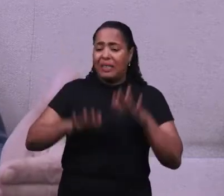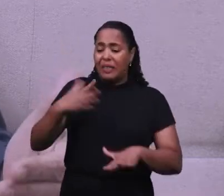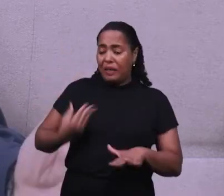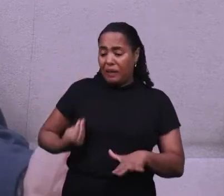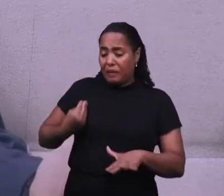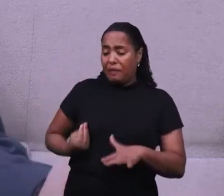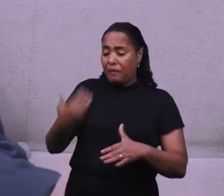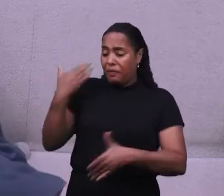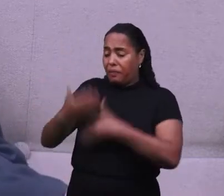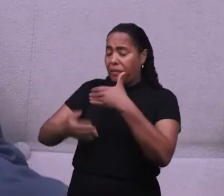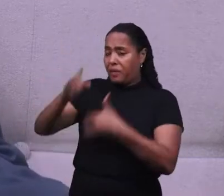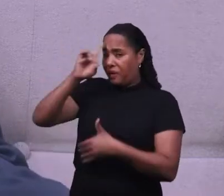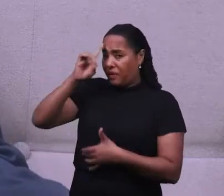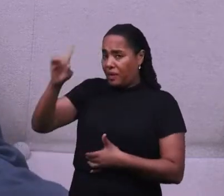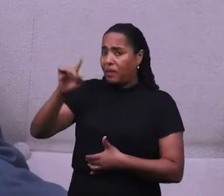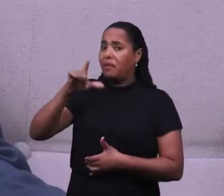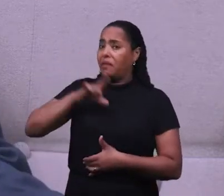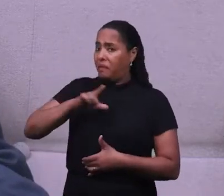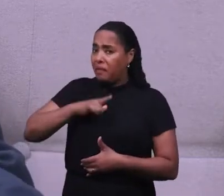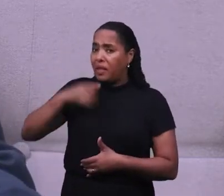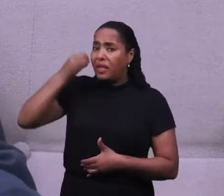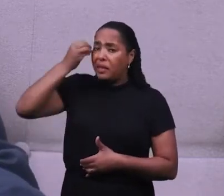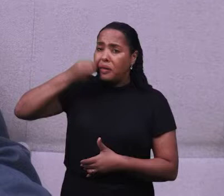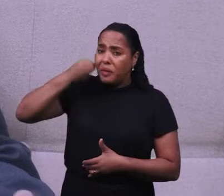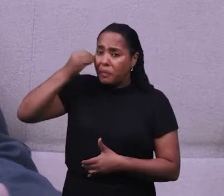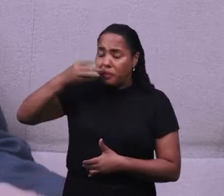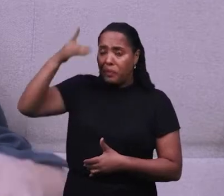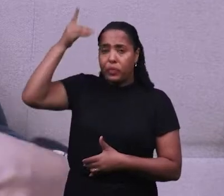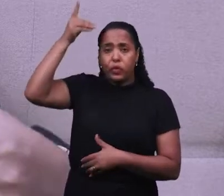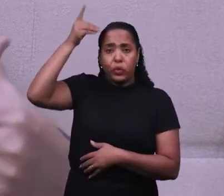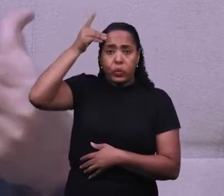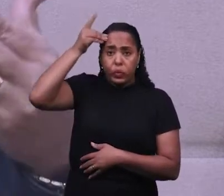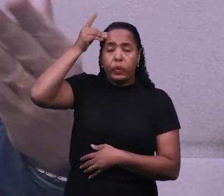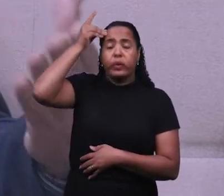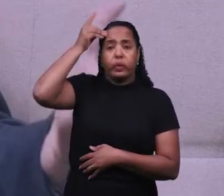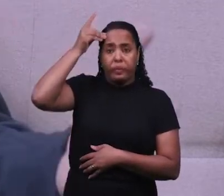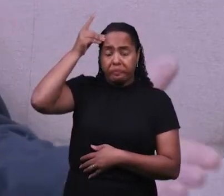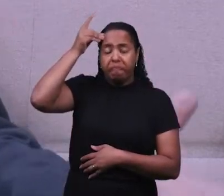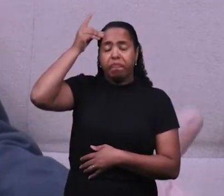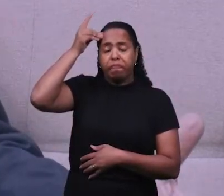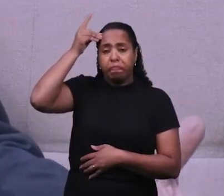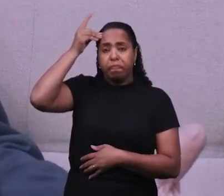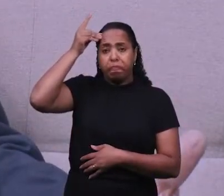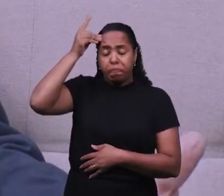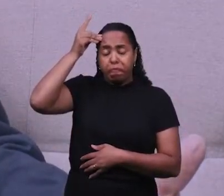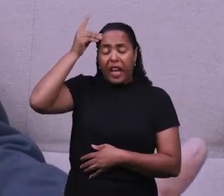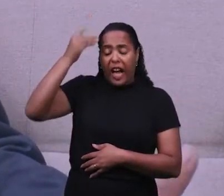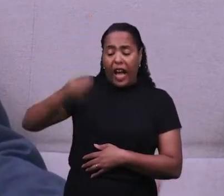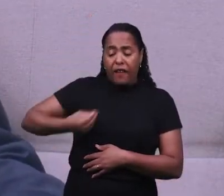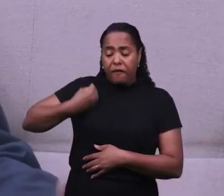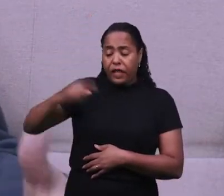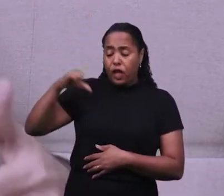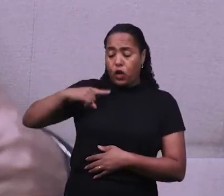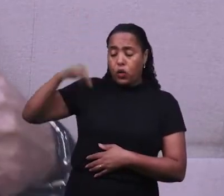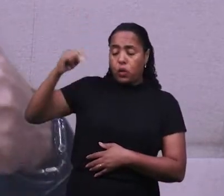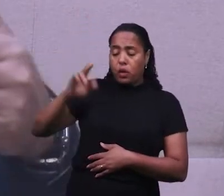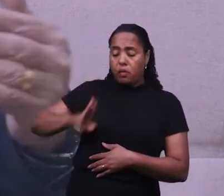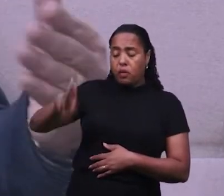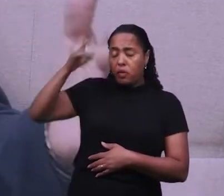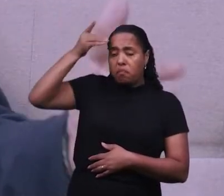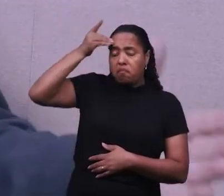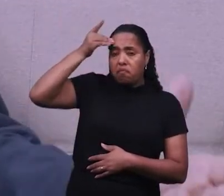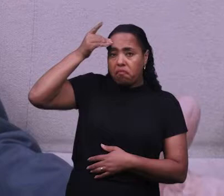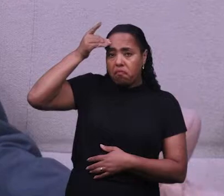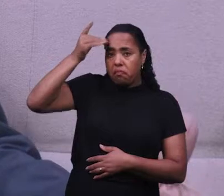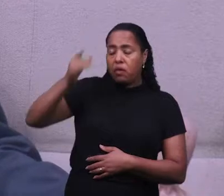face à ce genre de situation. La personne, des fois, elle est dans la présence de Dieu, elle a l'expérience des dons spirituels, a été utilisée dans les